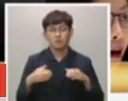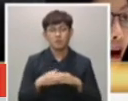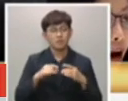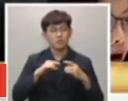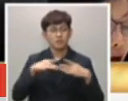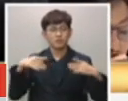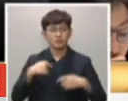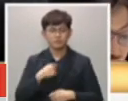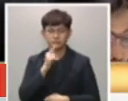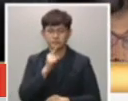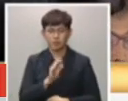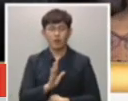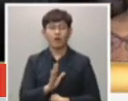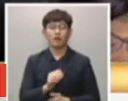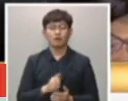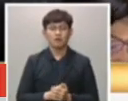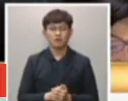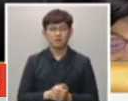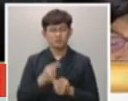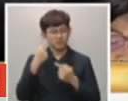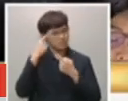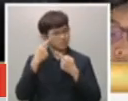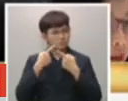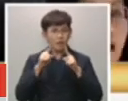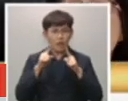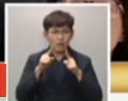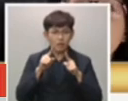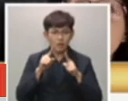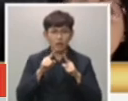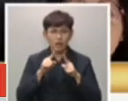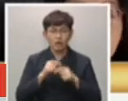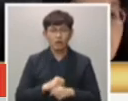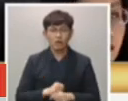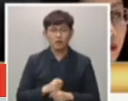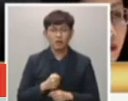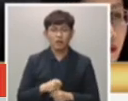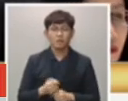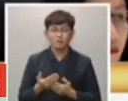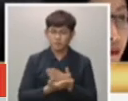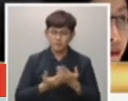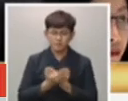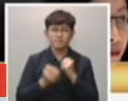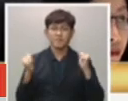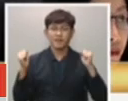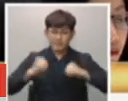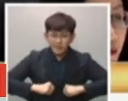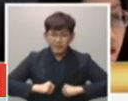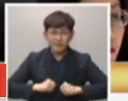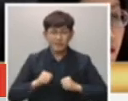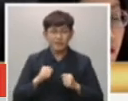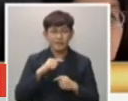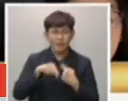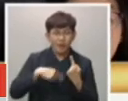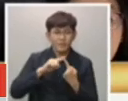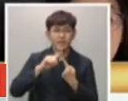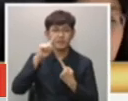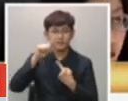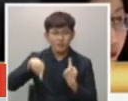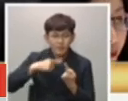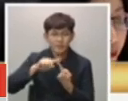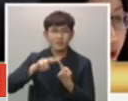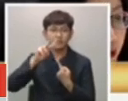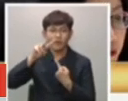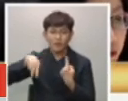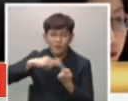ได้ขัดขวางท่านแปลกใจไหมครับท่านผ่านสภามาลงมติ3รอบมีการพิจารณ